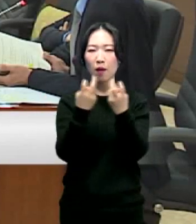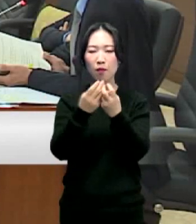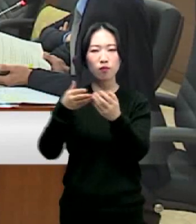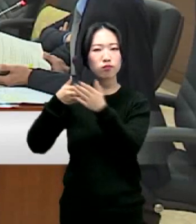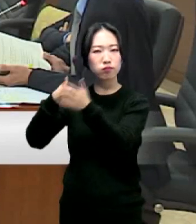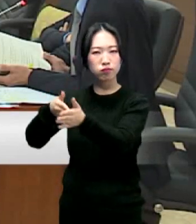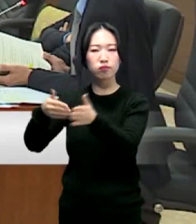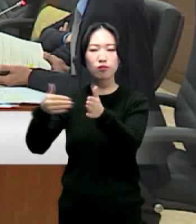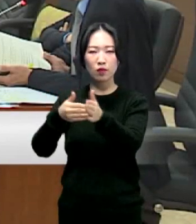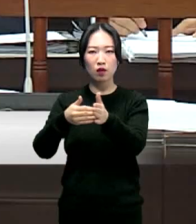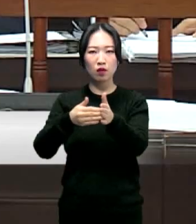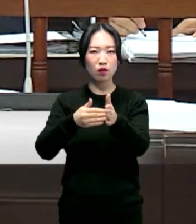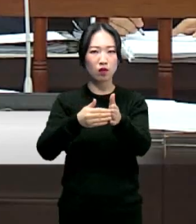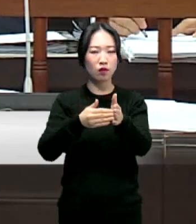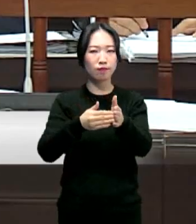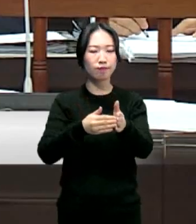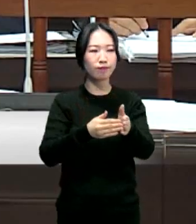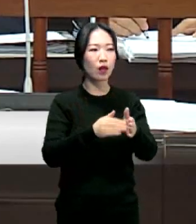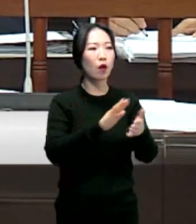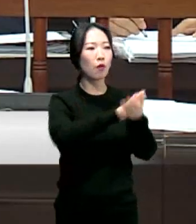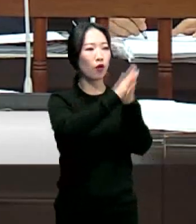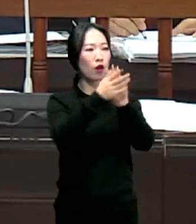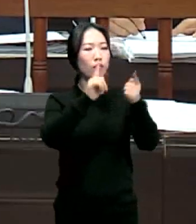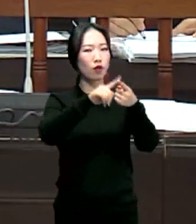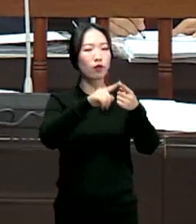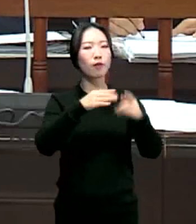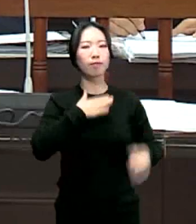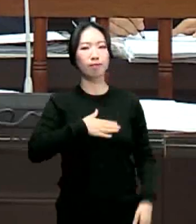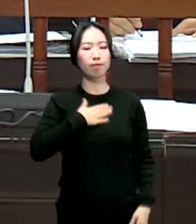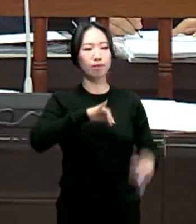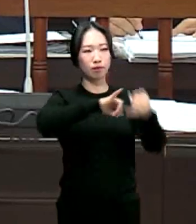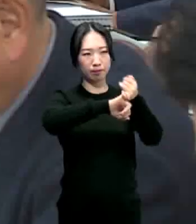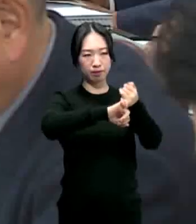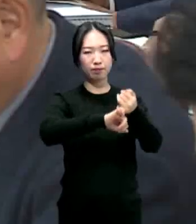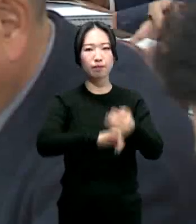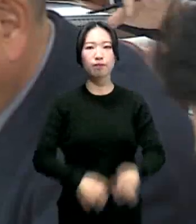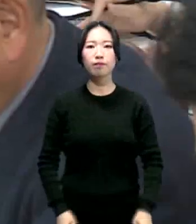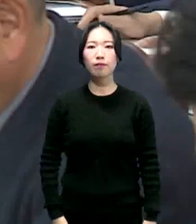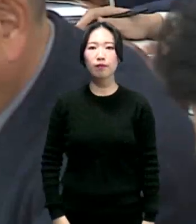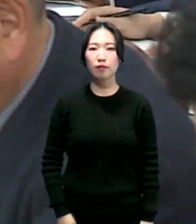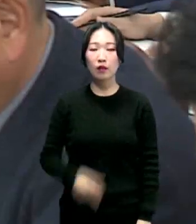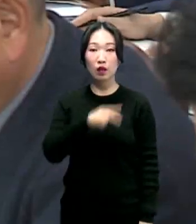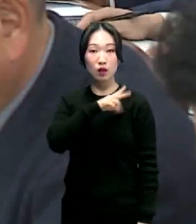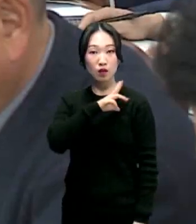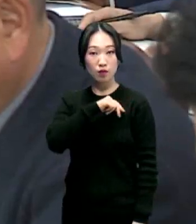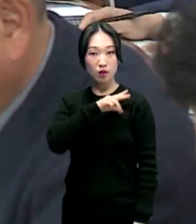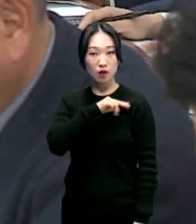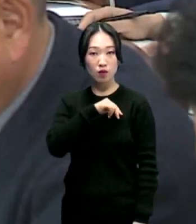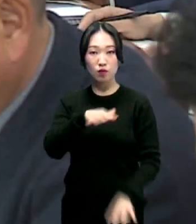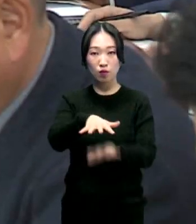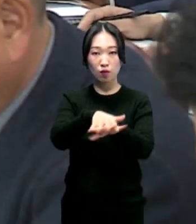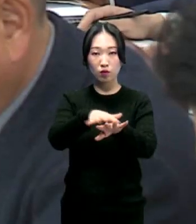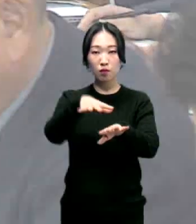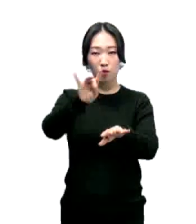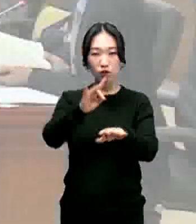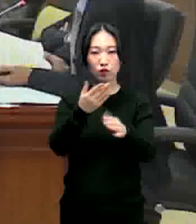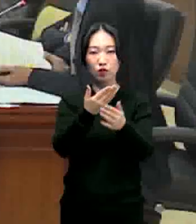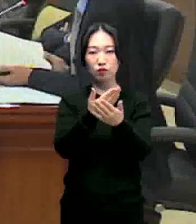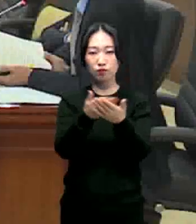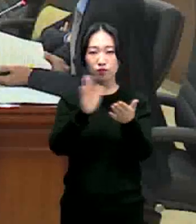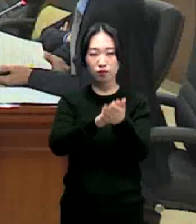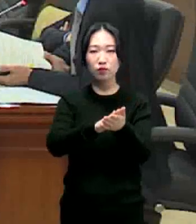요구했고, 인천환경공단은 변화를 약속했습니다. 인천시의회는 조직 정비가 우선적인